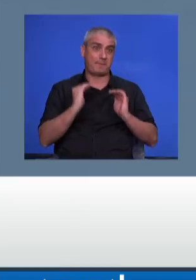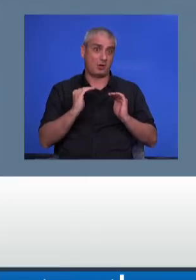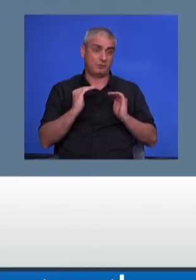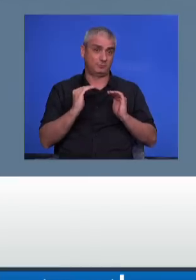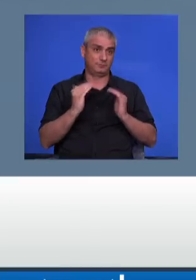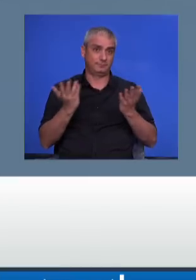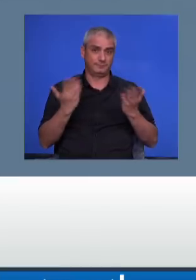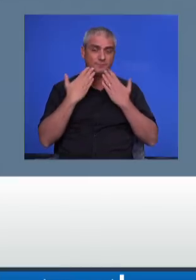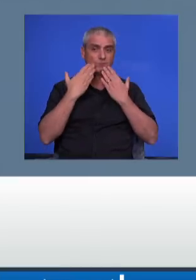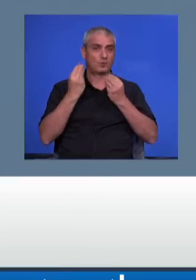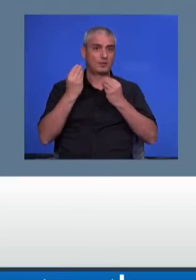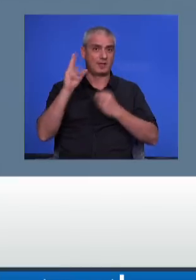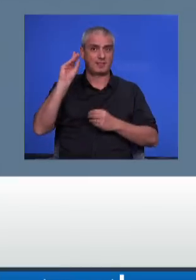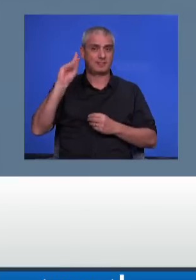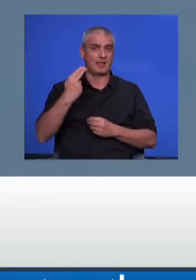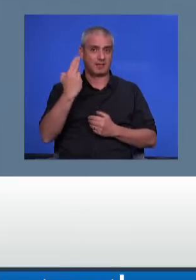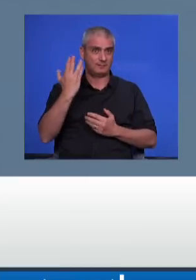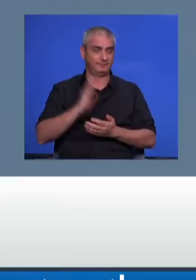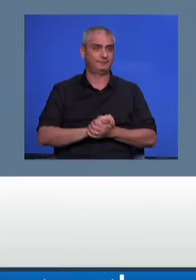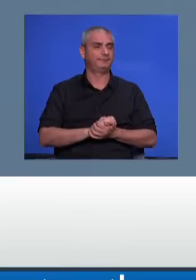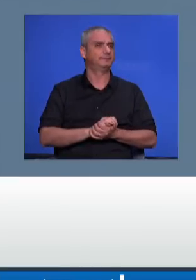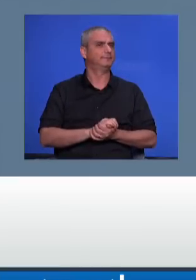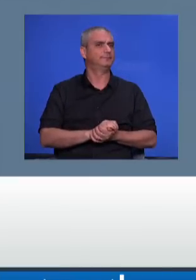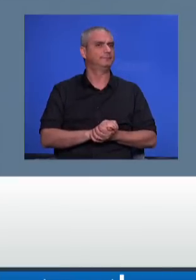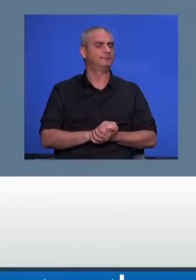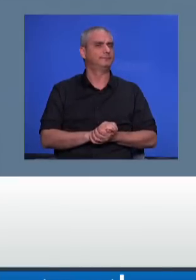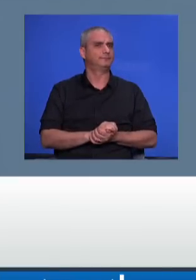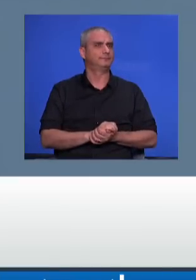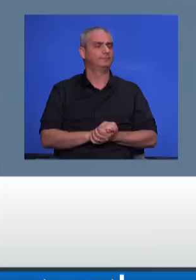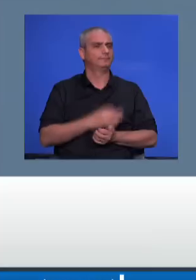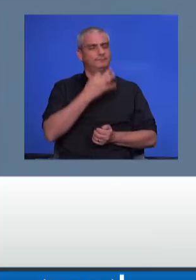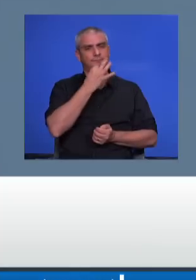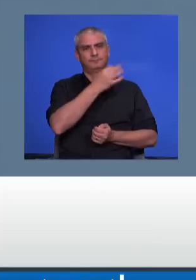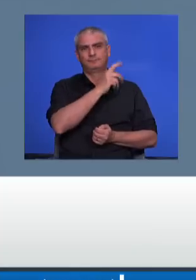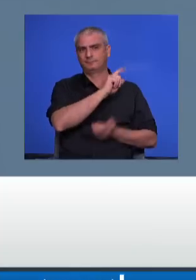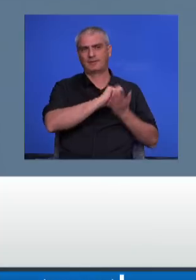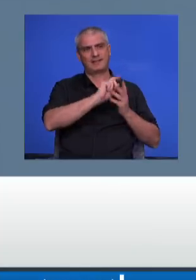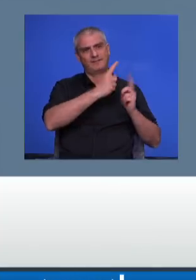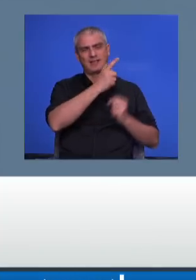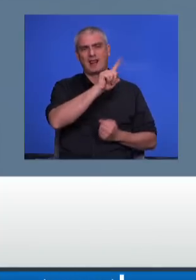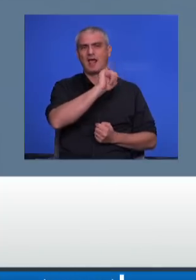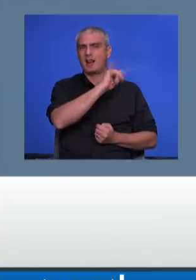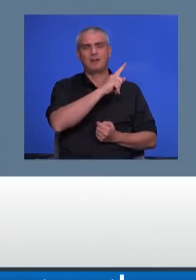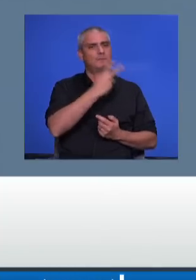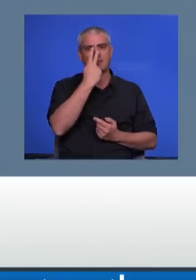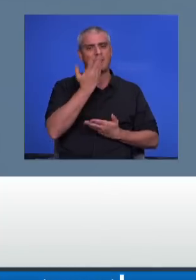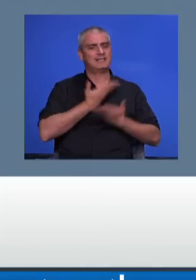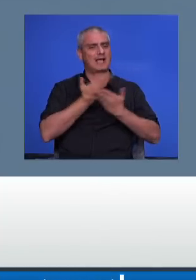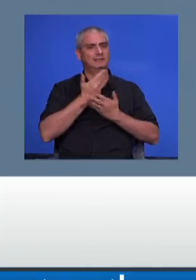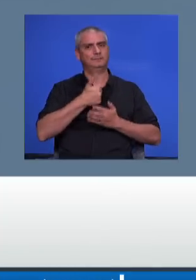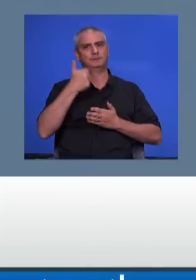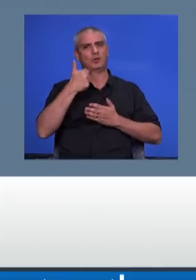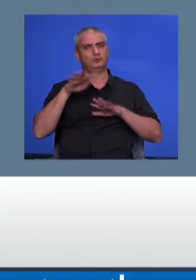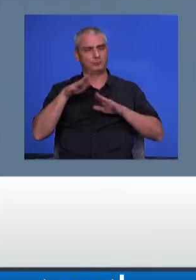תודה, דנה. ליאל, האם לפחות בהתחלה, איך נראה ירמי יחסים בין ראש הממשלה, שר האוצר